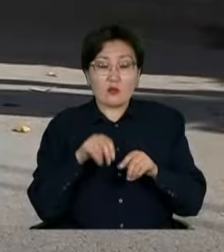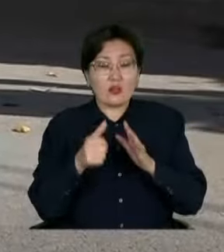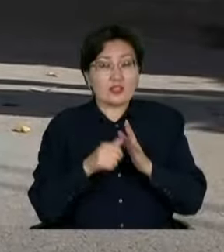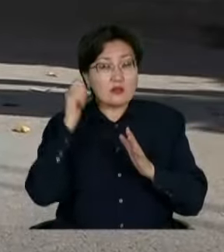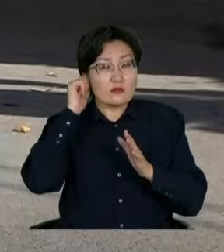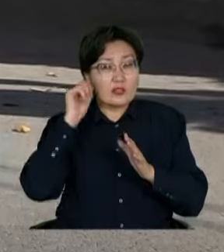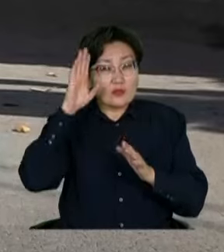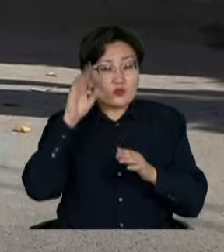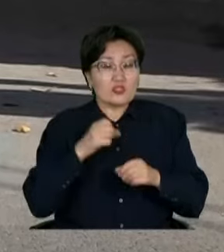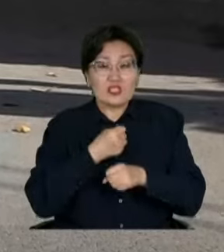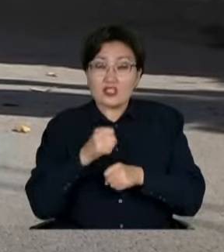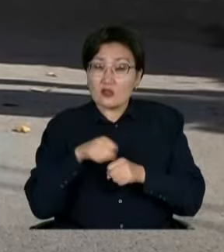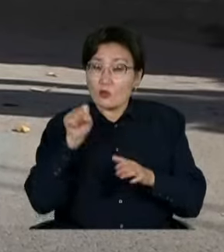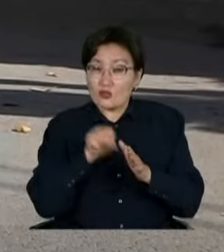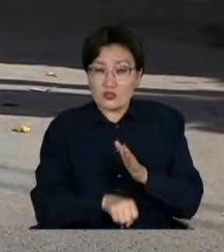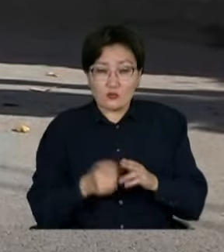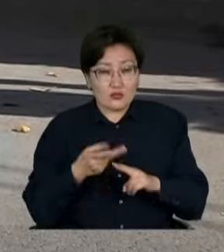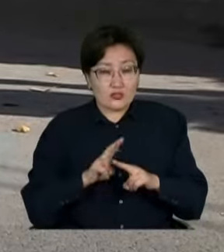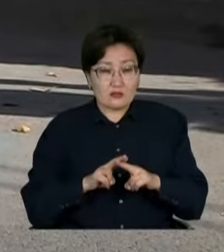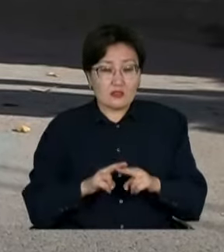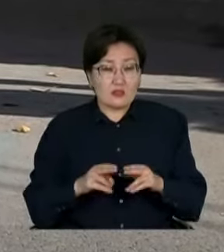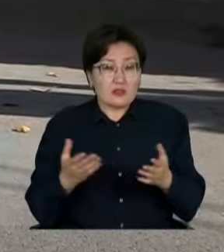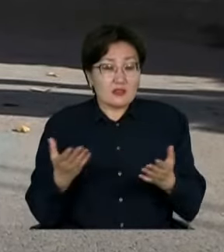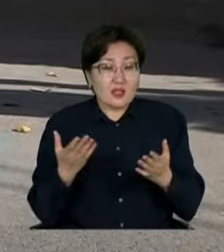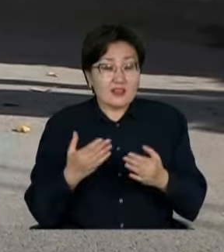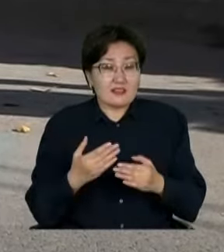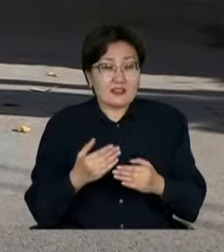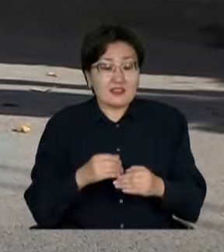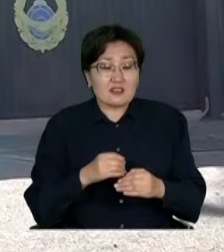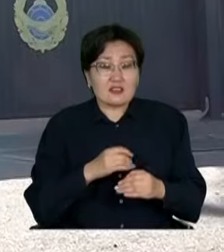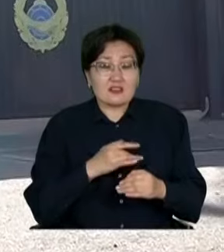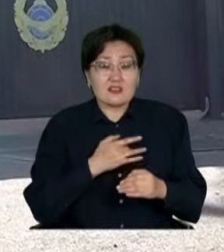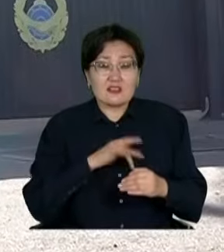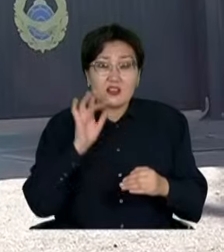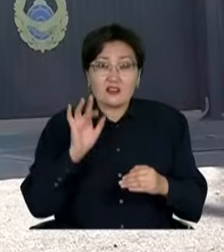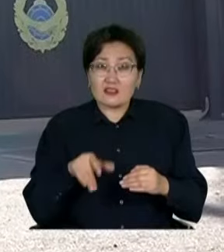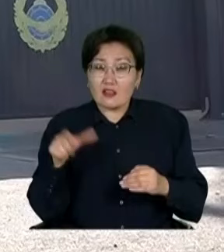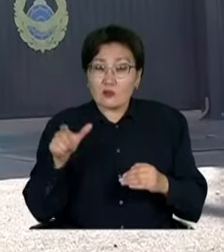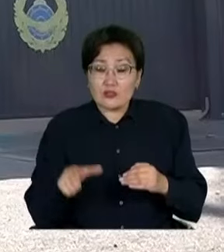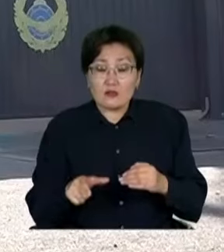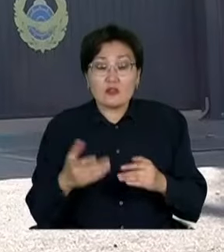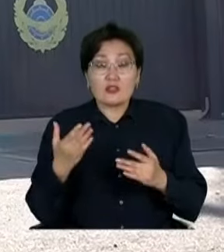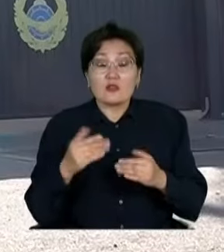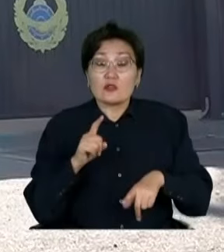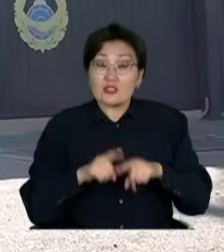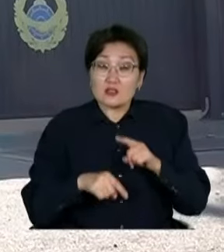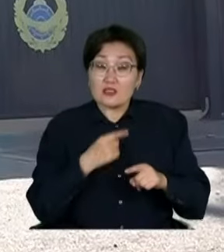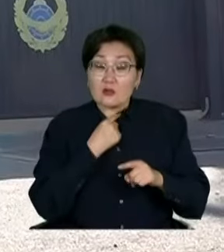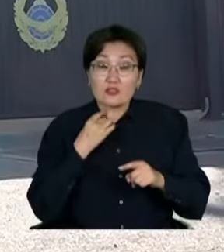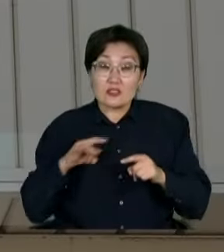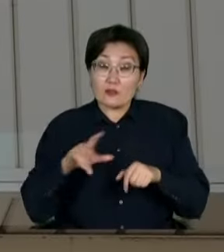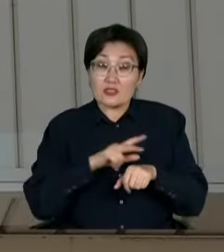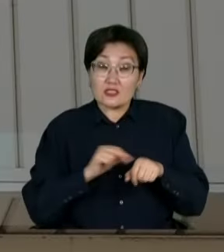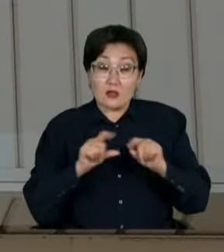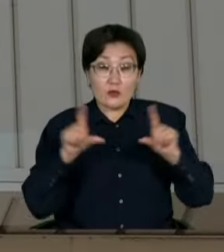жасар баланы жауыздықпен өлтіру деген енді ол адамның білмеймін қандай жауыздар болғаны ол ше. Марқұм Шерзат Болаттың жақындары Талғар аудандық